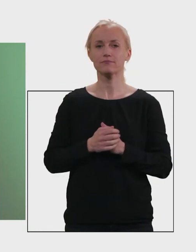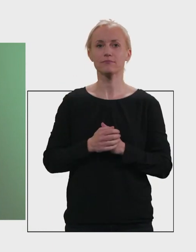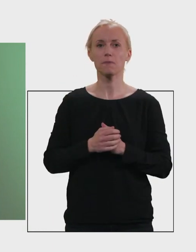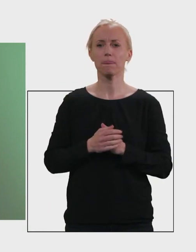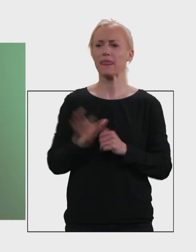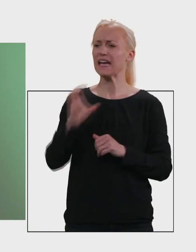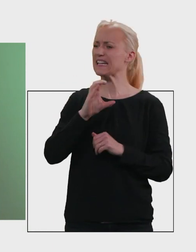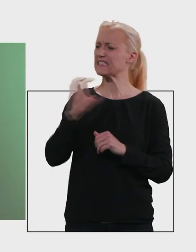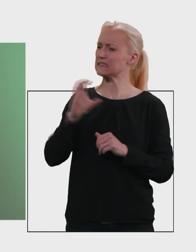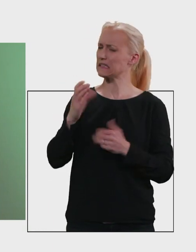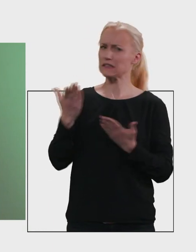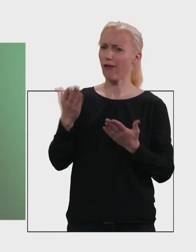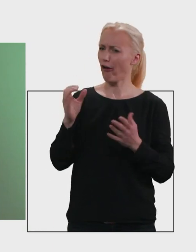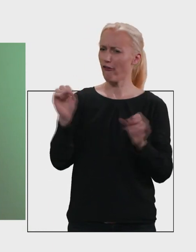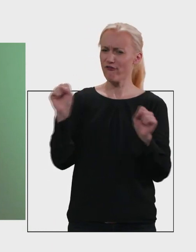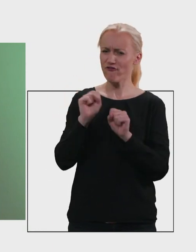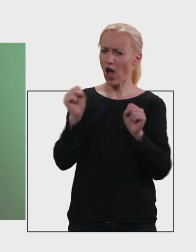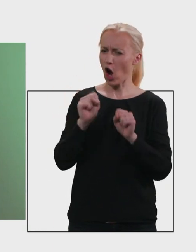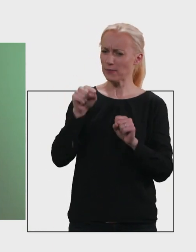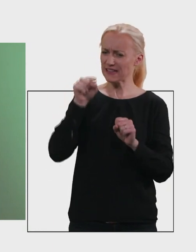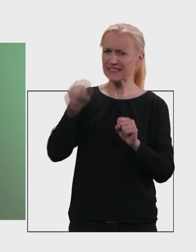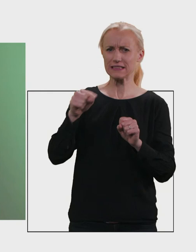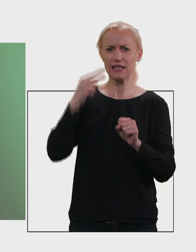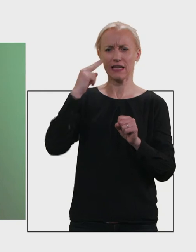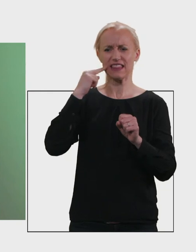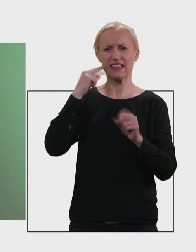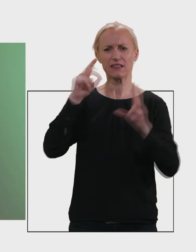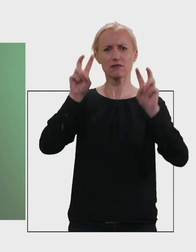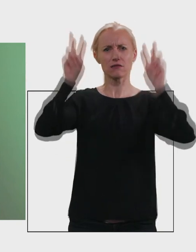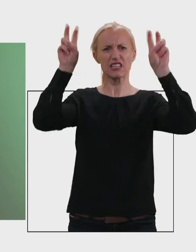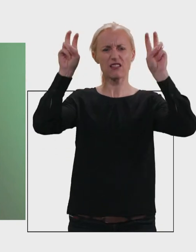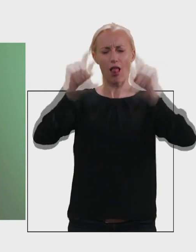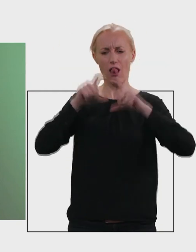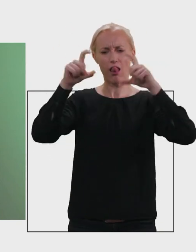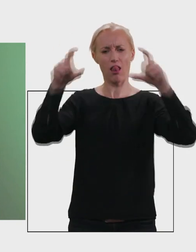dazu gekommen, dass ausgerechnet dieser Titel ist jetzt hier? Also